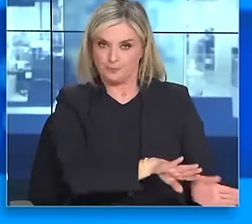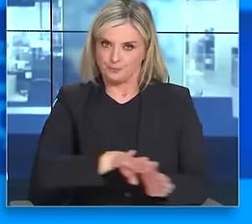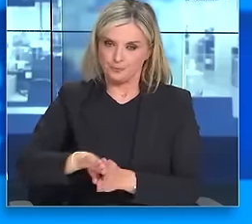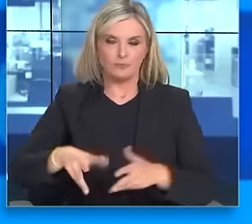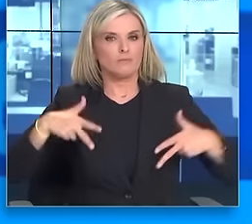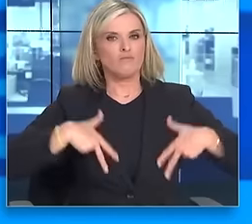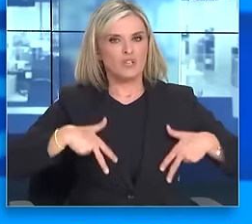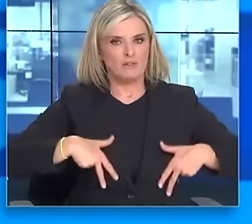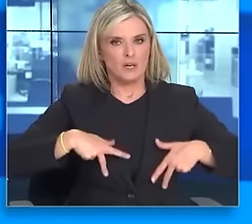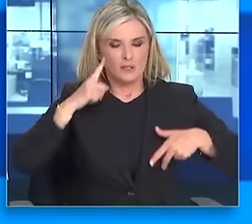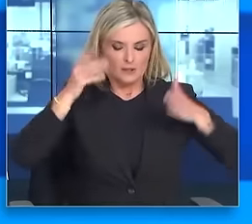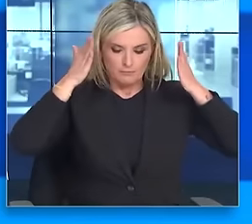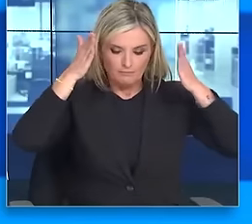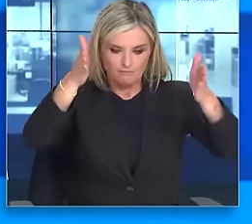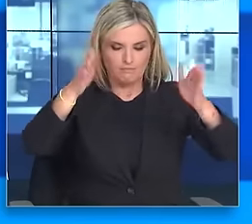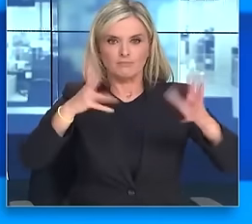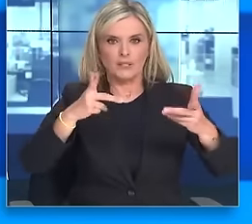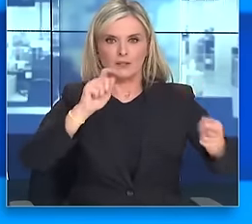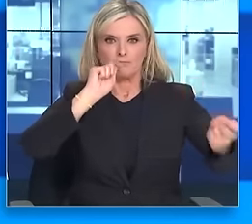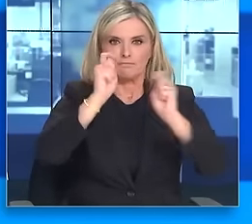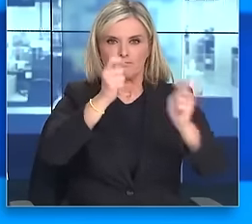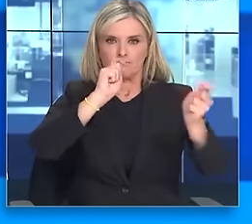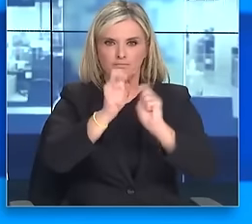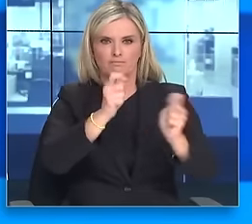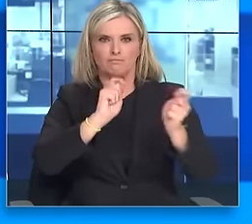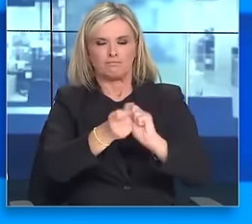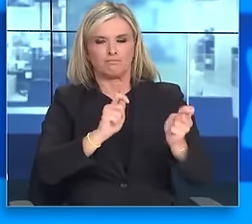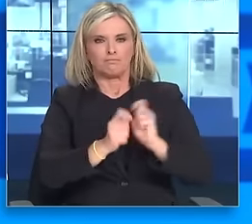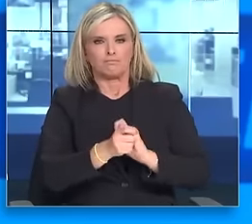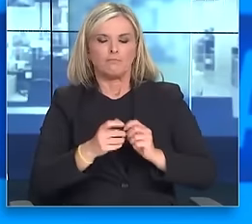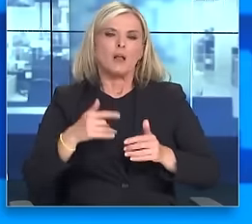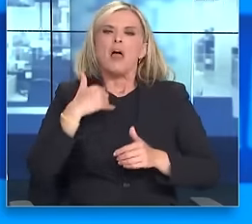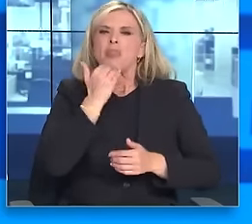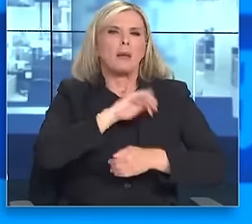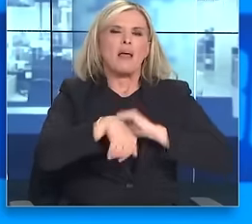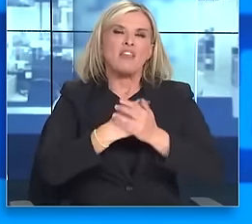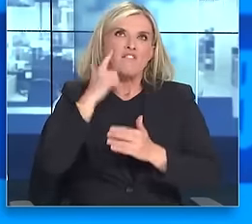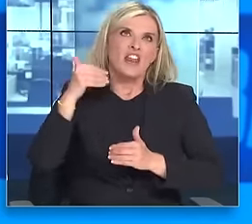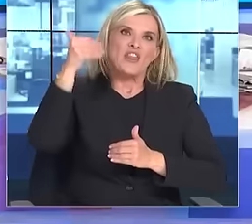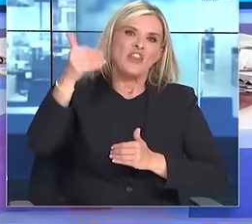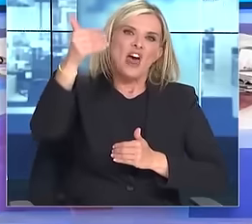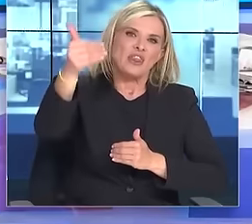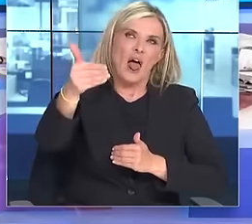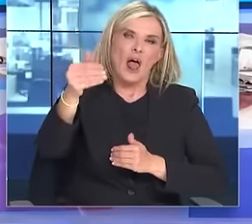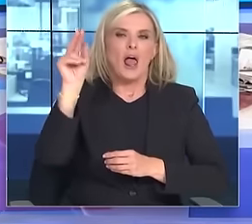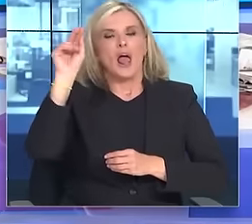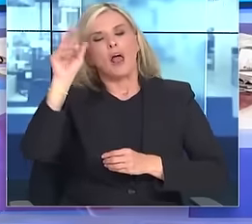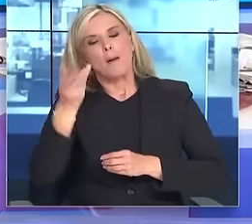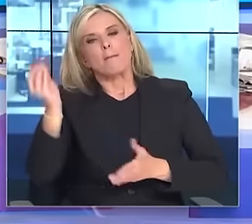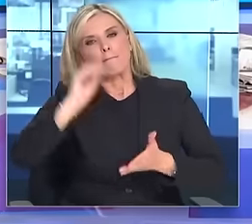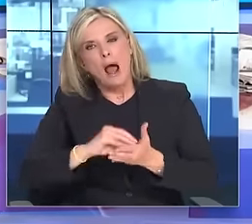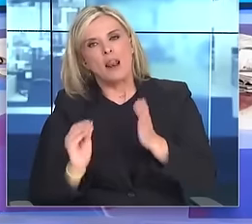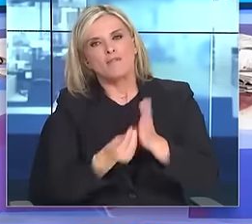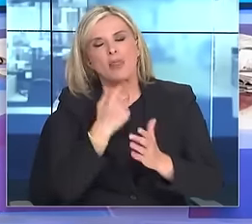μια μεταρρυθμιστική λογική μεγάλων αλλαγών, χωρίς να λογαριάζουμε το βραχυπρόθεσμο πολιτικό κόστος. Τώρα είστε 5 χρόνια στην εξουσία. Αν ξεκινούσατε από την